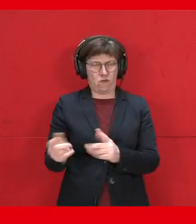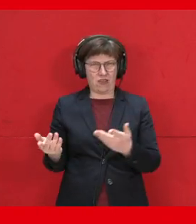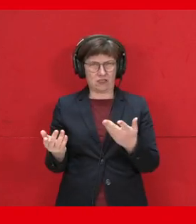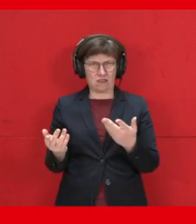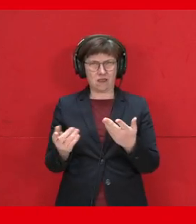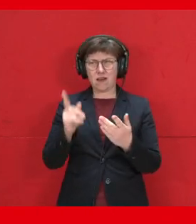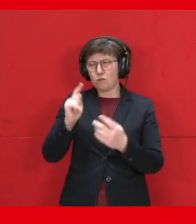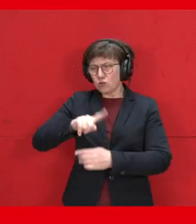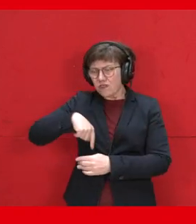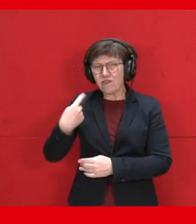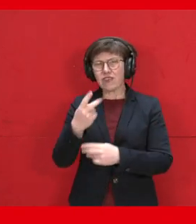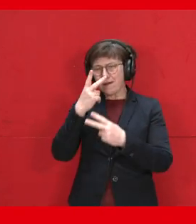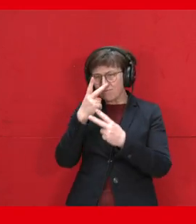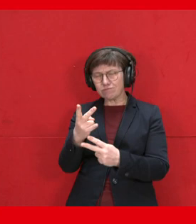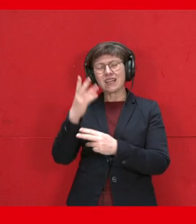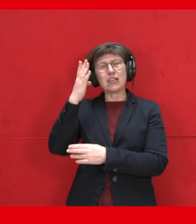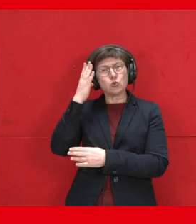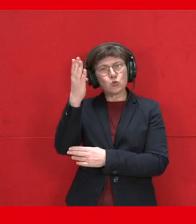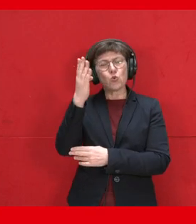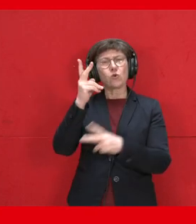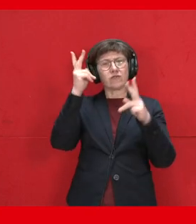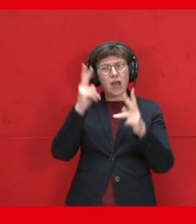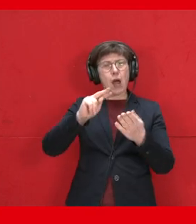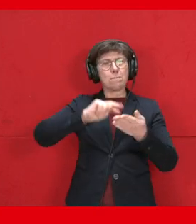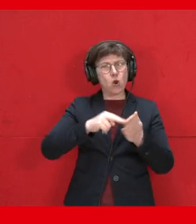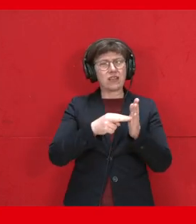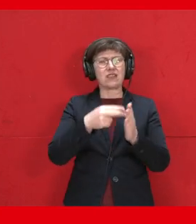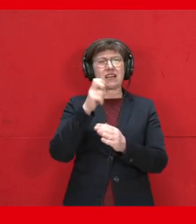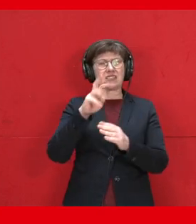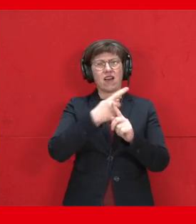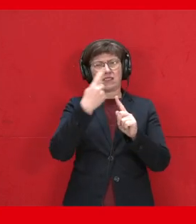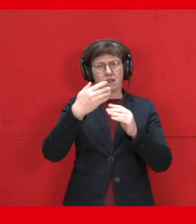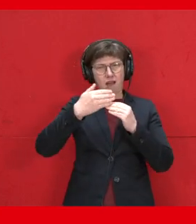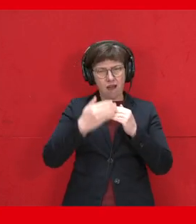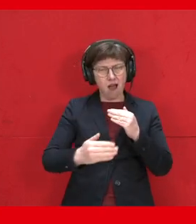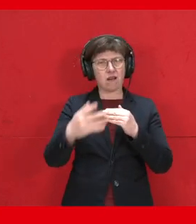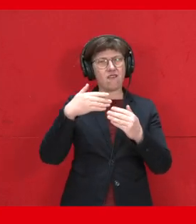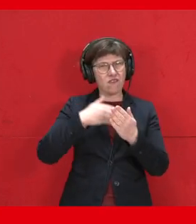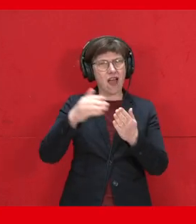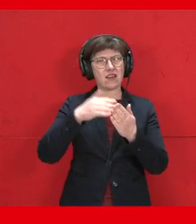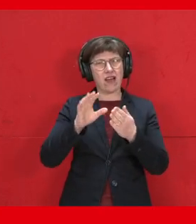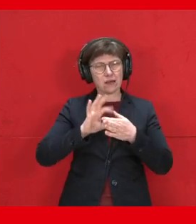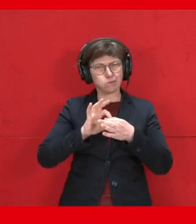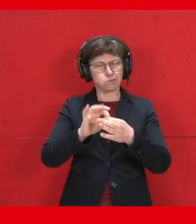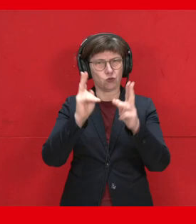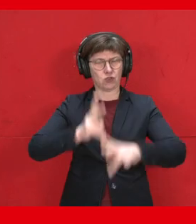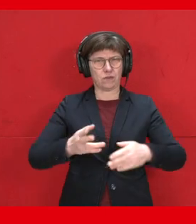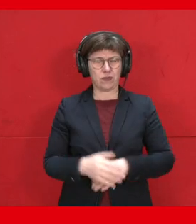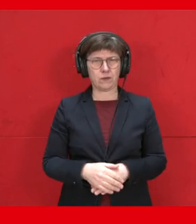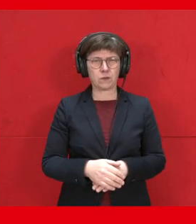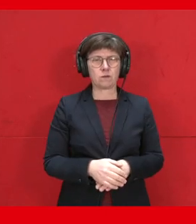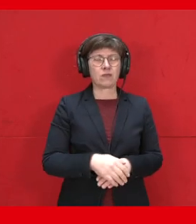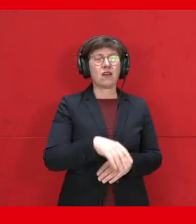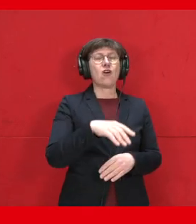dafür tun, dass diese Zukunftsmissionen dann auch die Politik der 20er Jahre und der nächsten Jahre bestimmen werden. 4